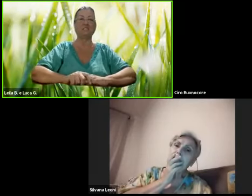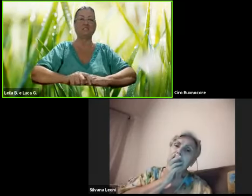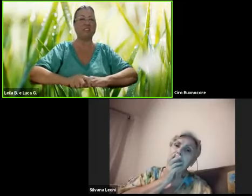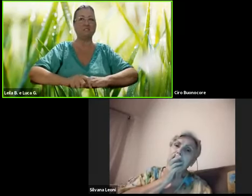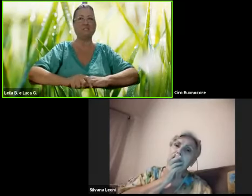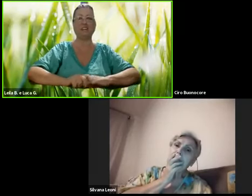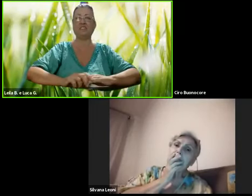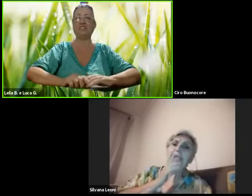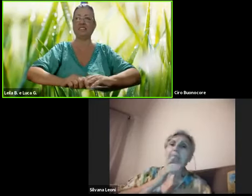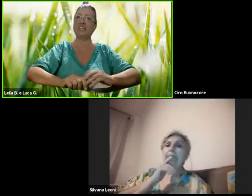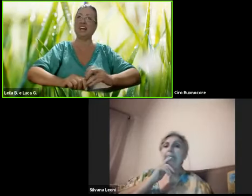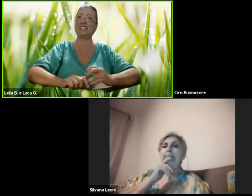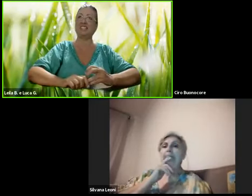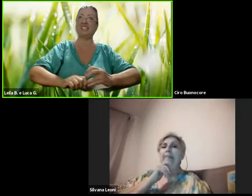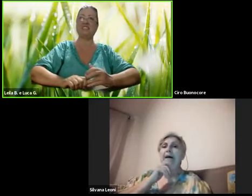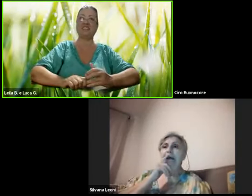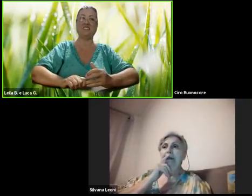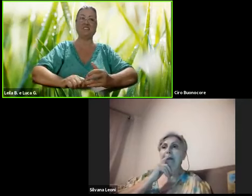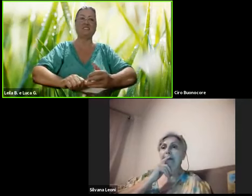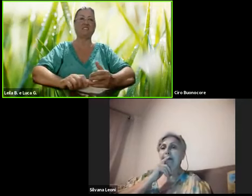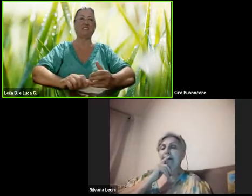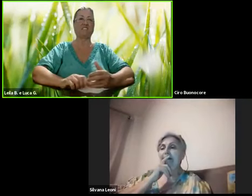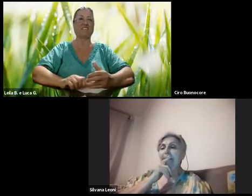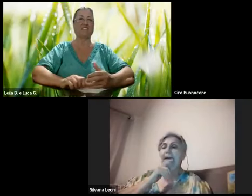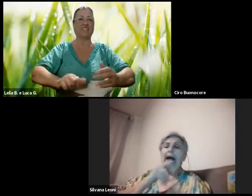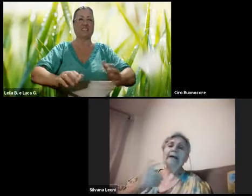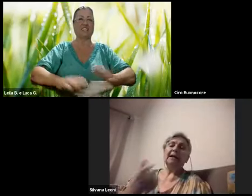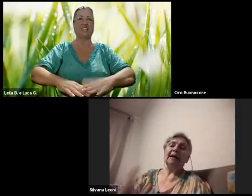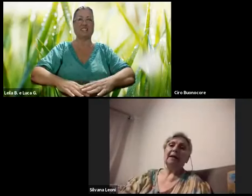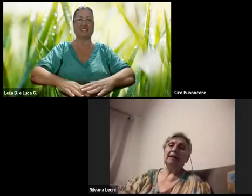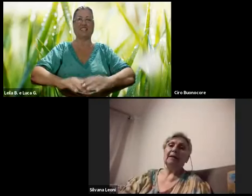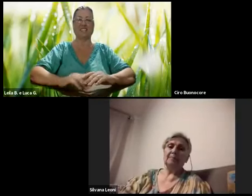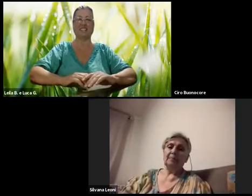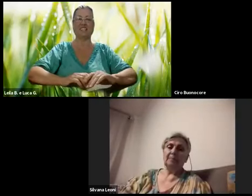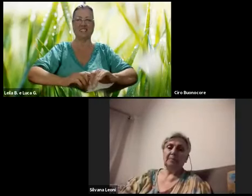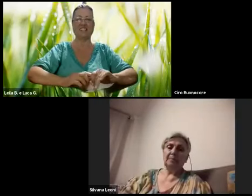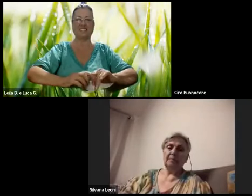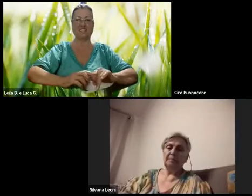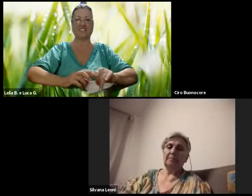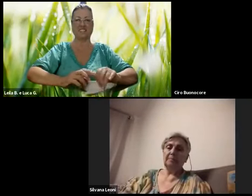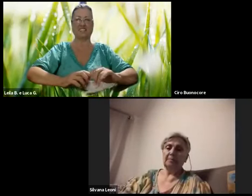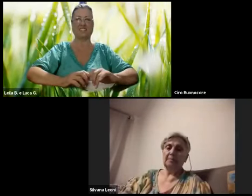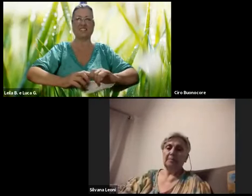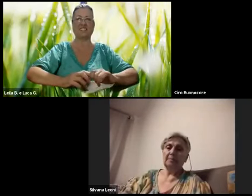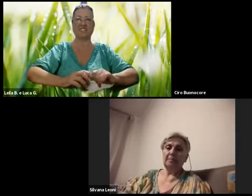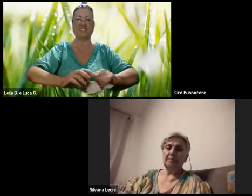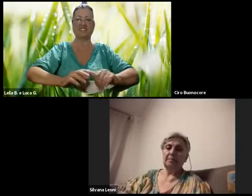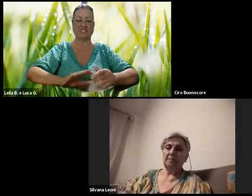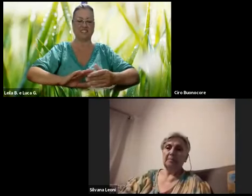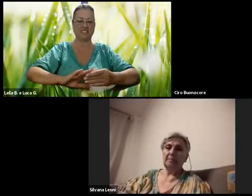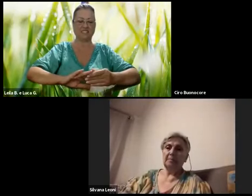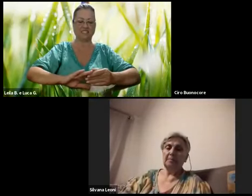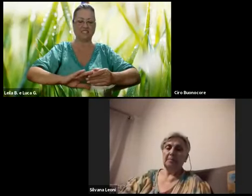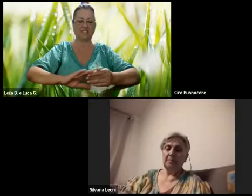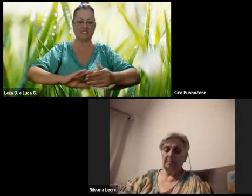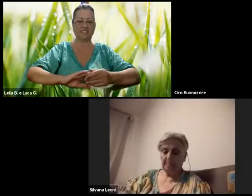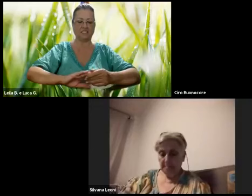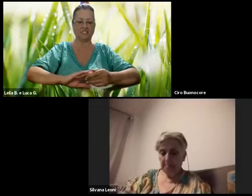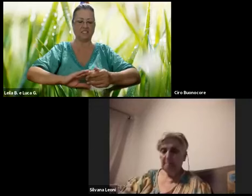cose. È vero, grazie Saverio. Ti voglia pure, lei, cioè ti senti